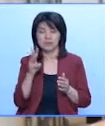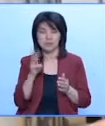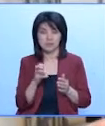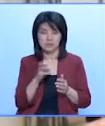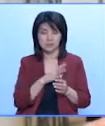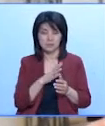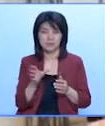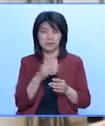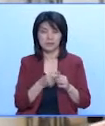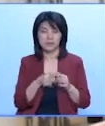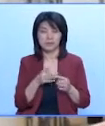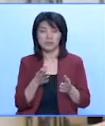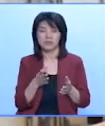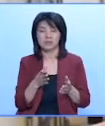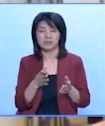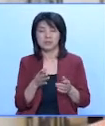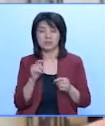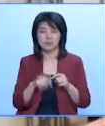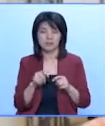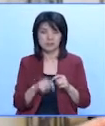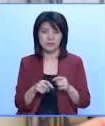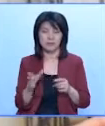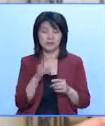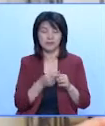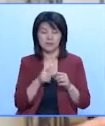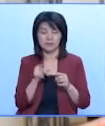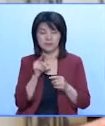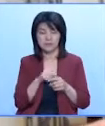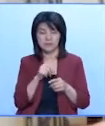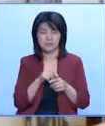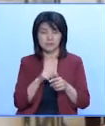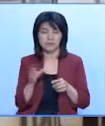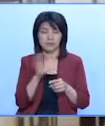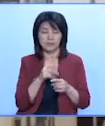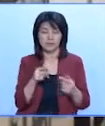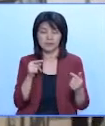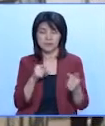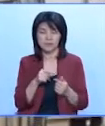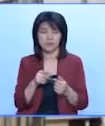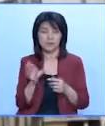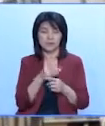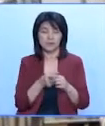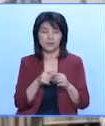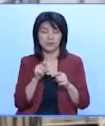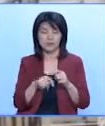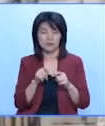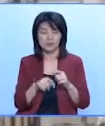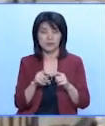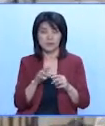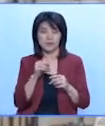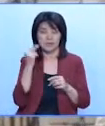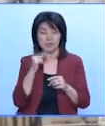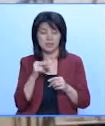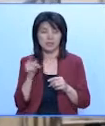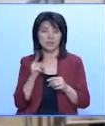жүргізу жоспарланған. Ұшу техникасының ізімен қансарғыштар мен күреске ранцтық бүріккіштері бар жұмысшылар да шығады. Дер нәсілді сапалы жою үшін қол